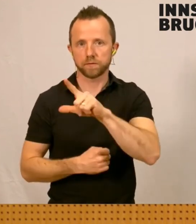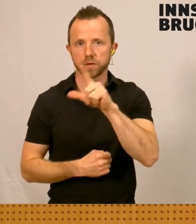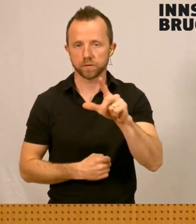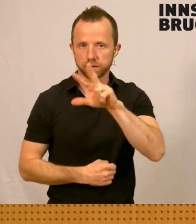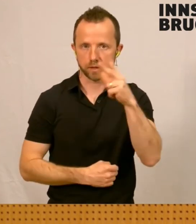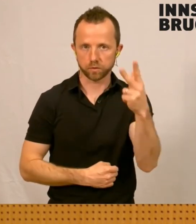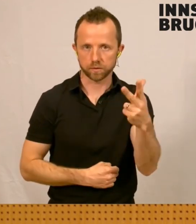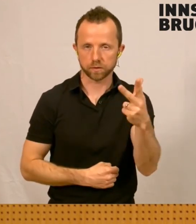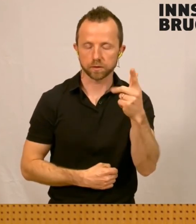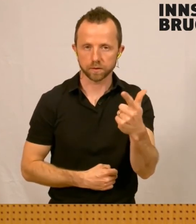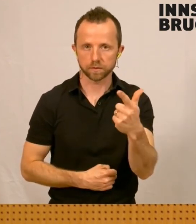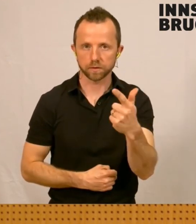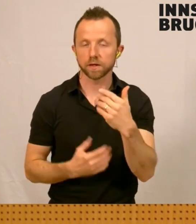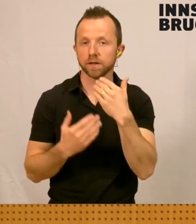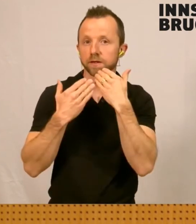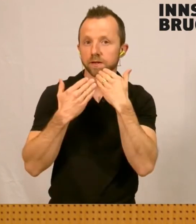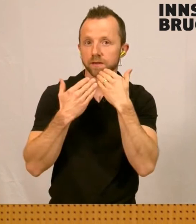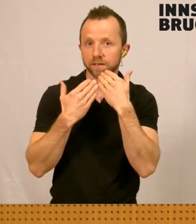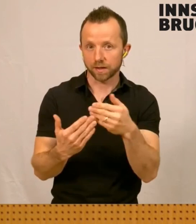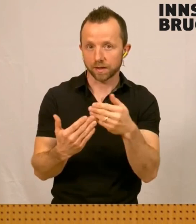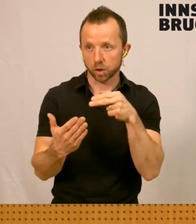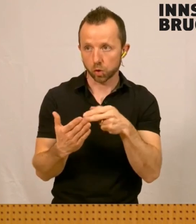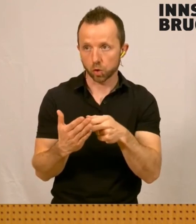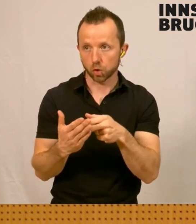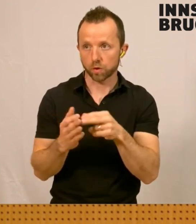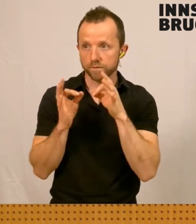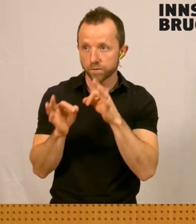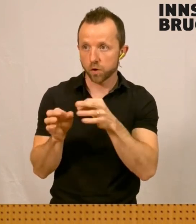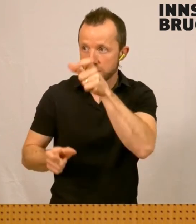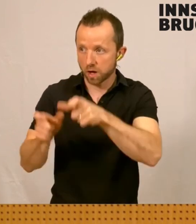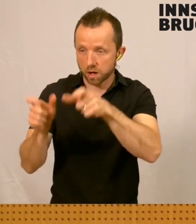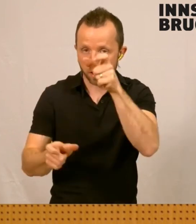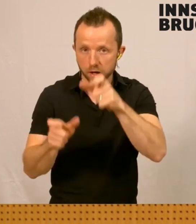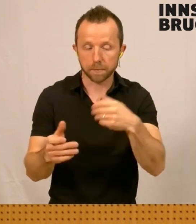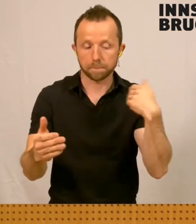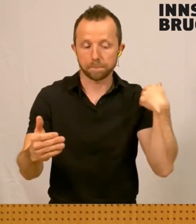2023. Danke auch an dieser Stelle noch an alle, die schon bisher